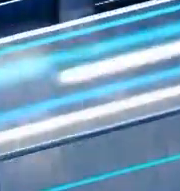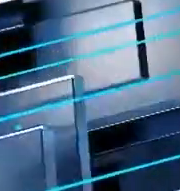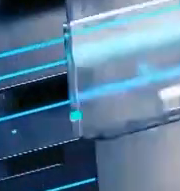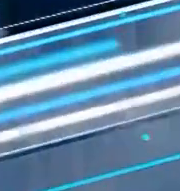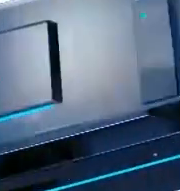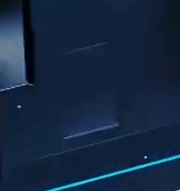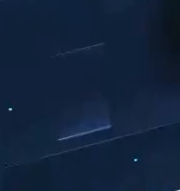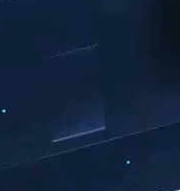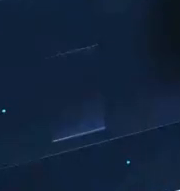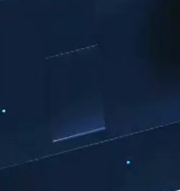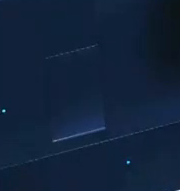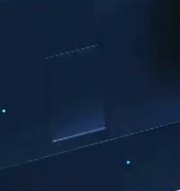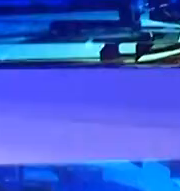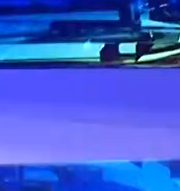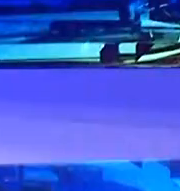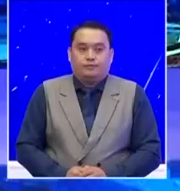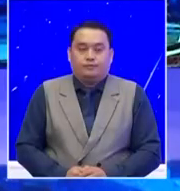работе.